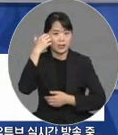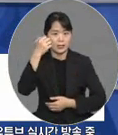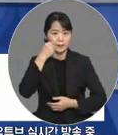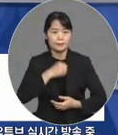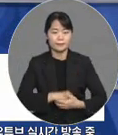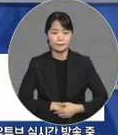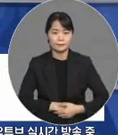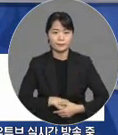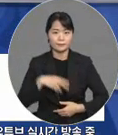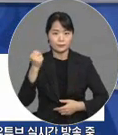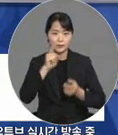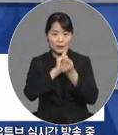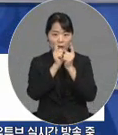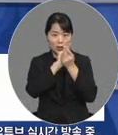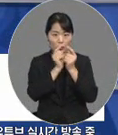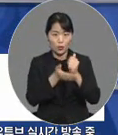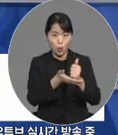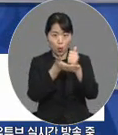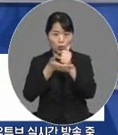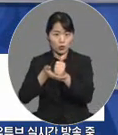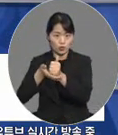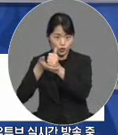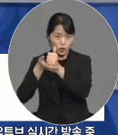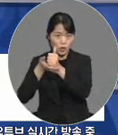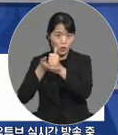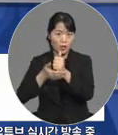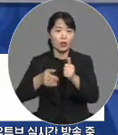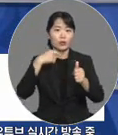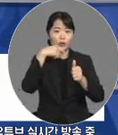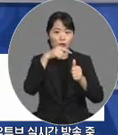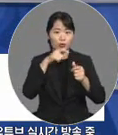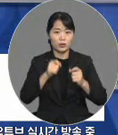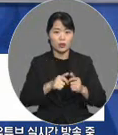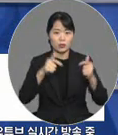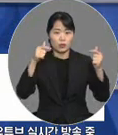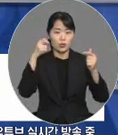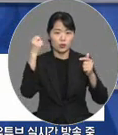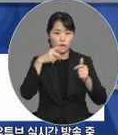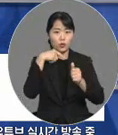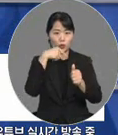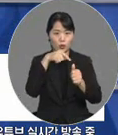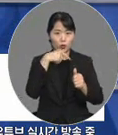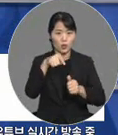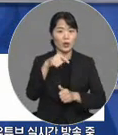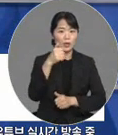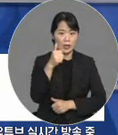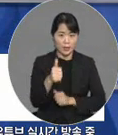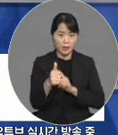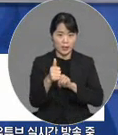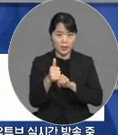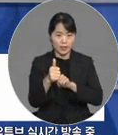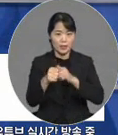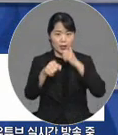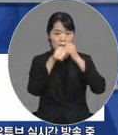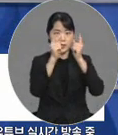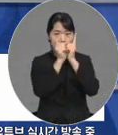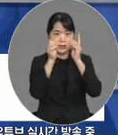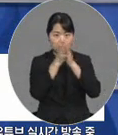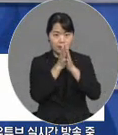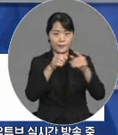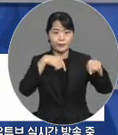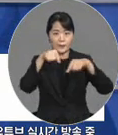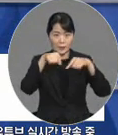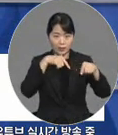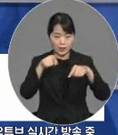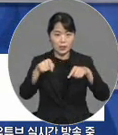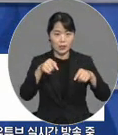생각하는데 그 교육을 강화하고 이를 실현하기 위한 교육감 직속 기구를 구성하여 실천 종합적인